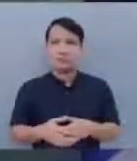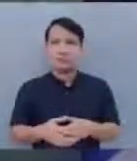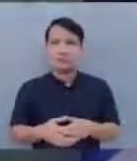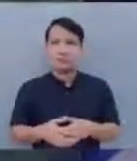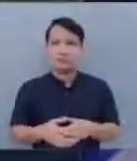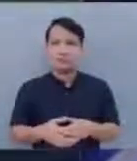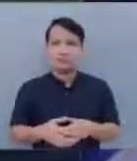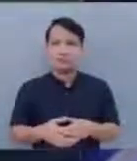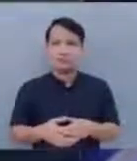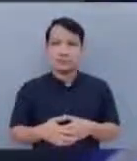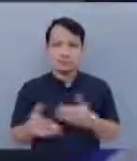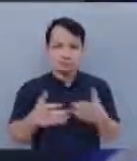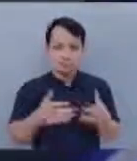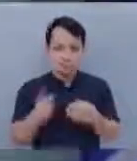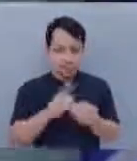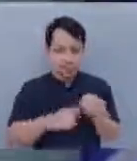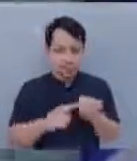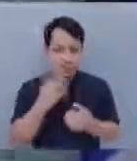para ba.